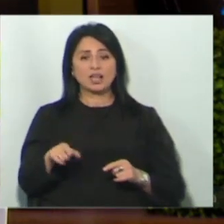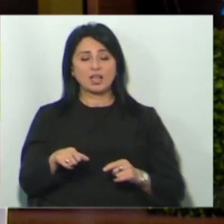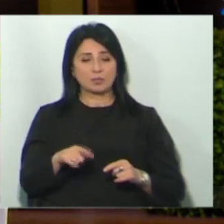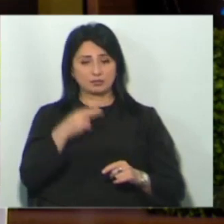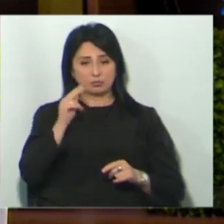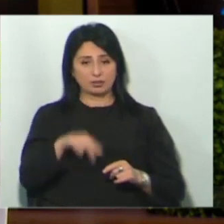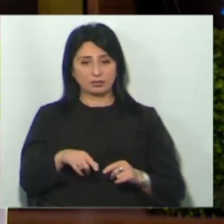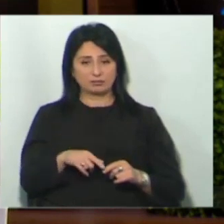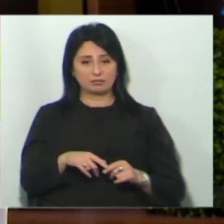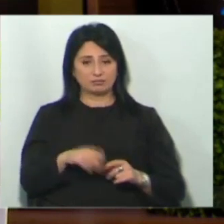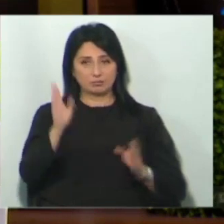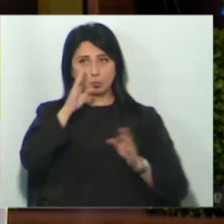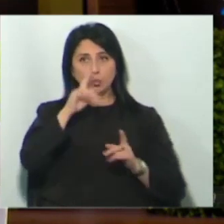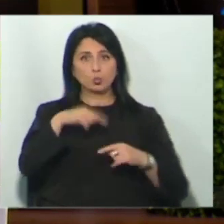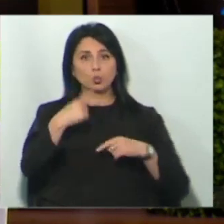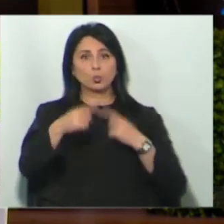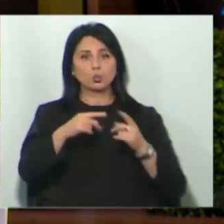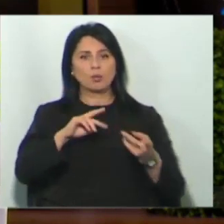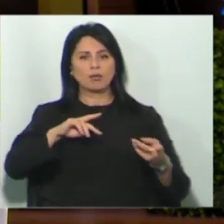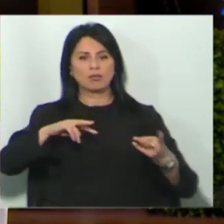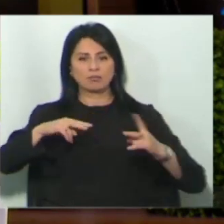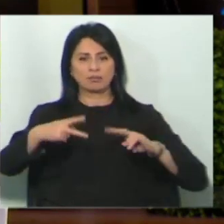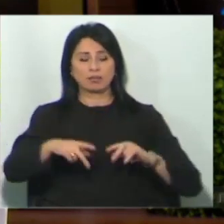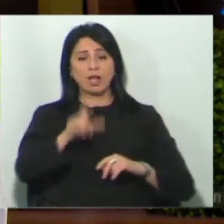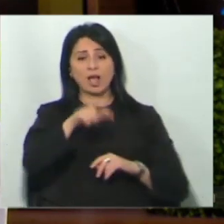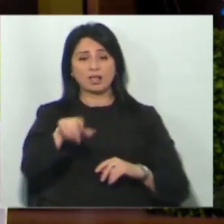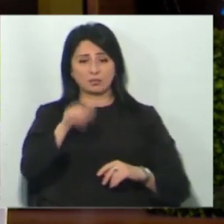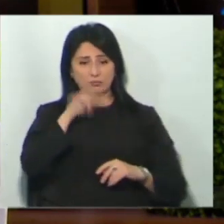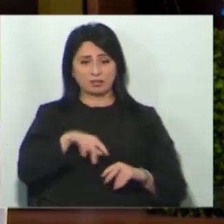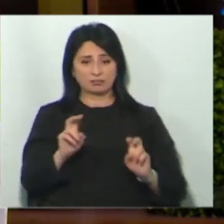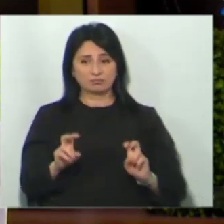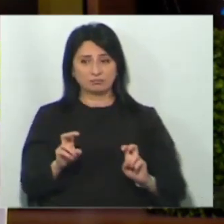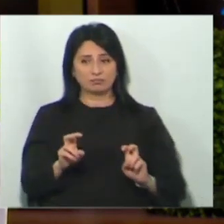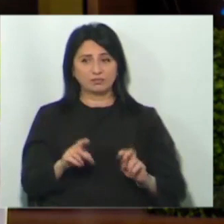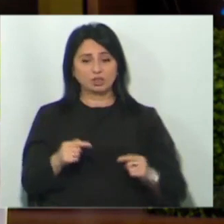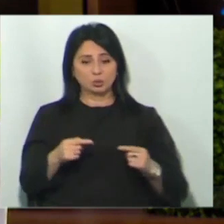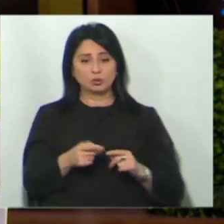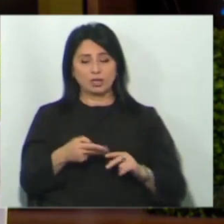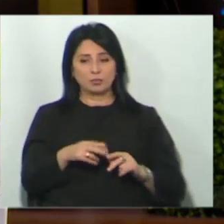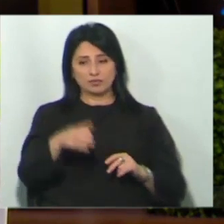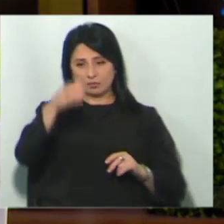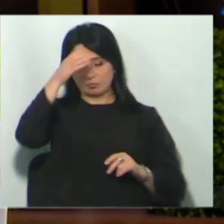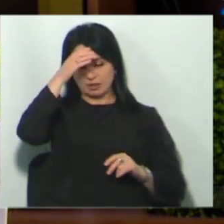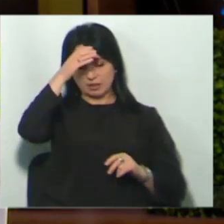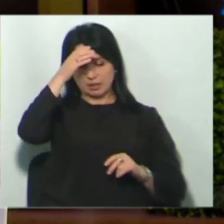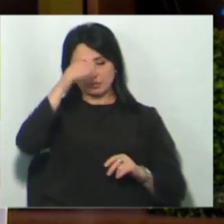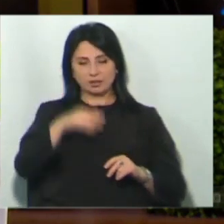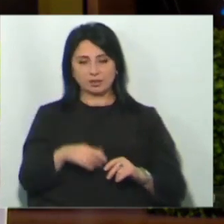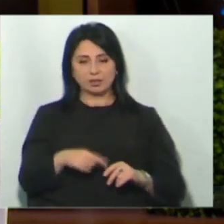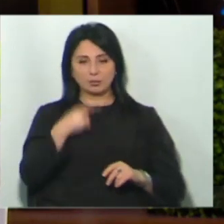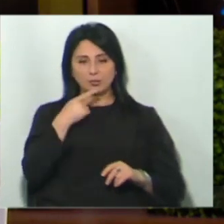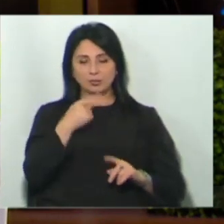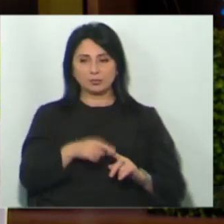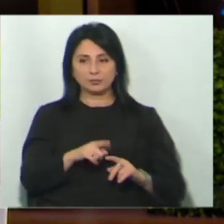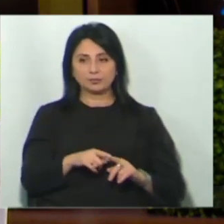ცხოვრების სხვა ერთი ეტაპი, ცხოვრების განვითარება სხვანაირ ეტაპზე, ასე ვთქვათ, ზუსტად ამიტომ მეცნიერებაში და